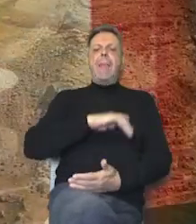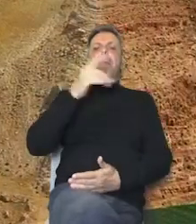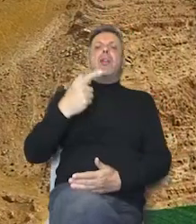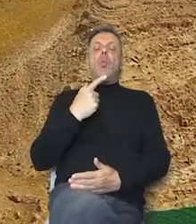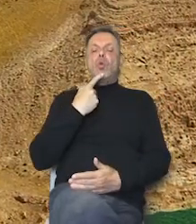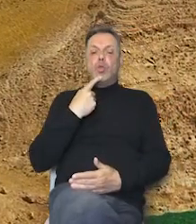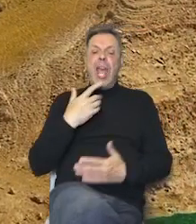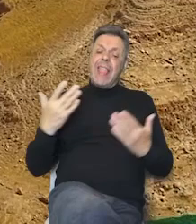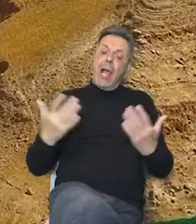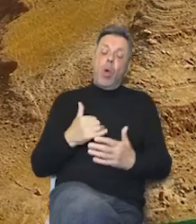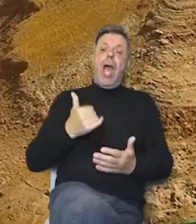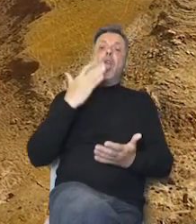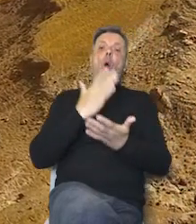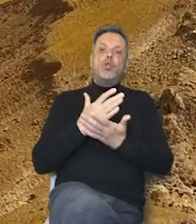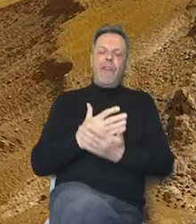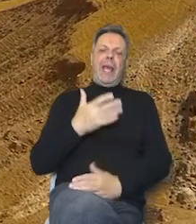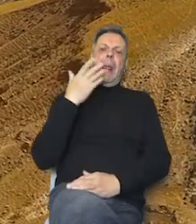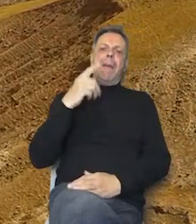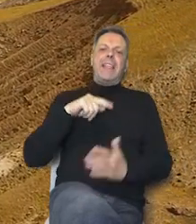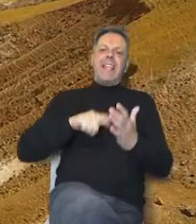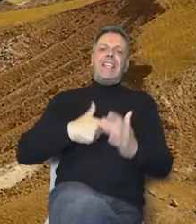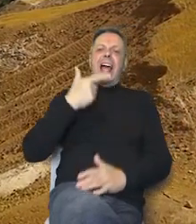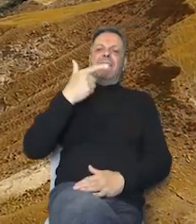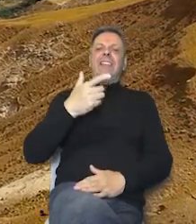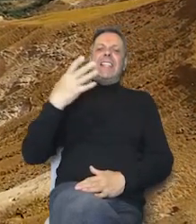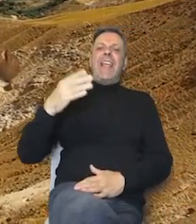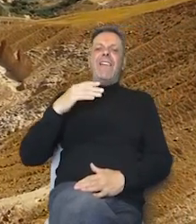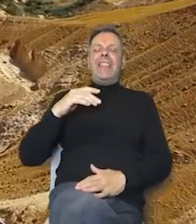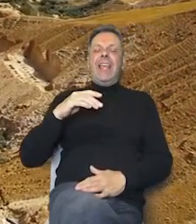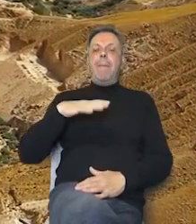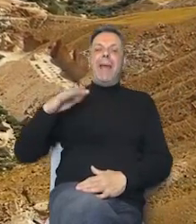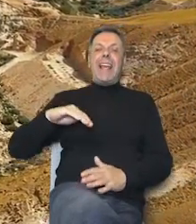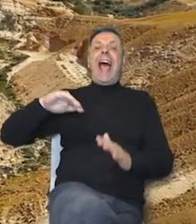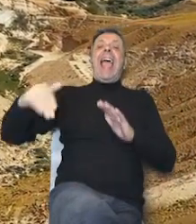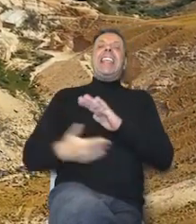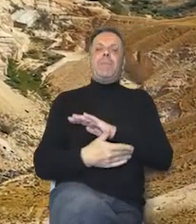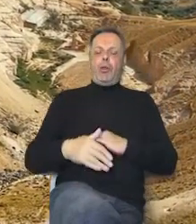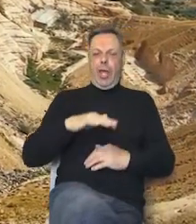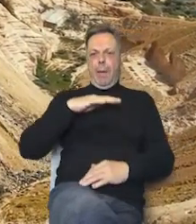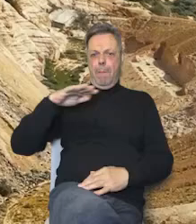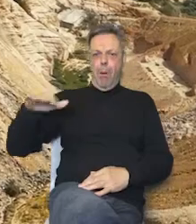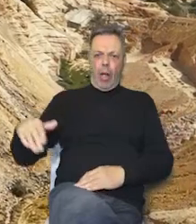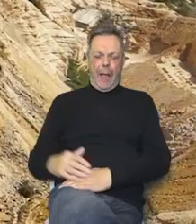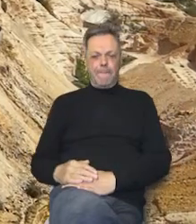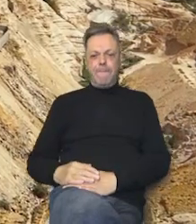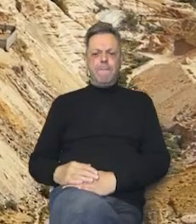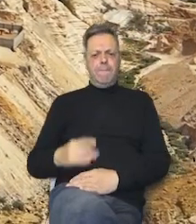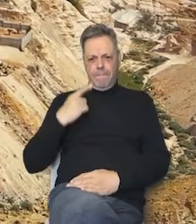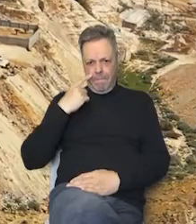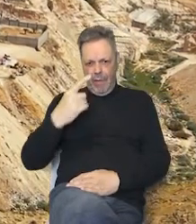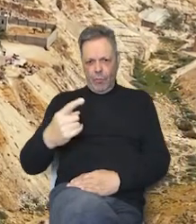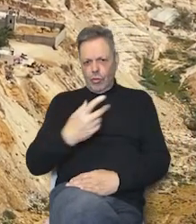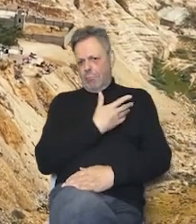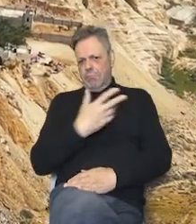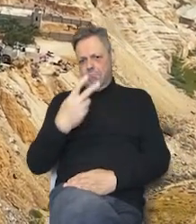iskušenja, koja je još uvijek na 50,29 metara ispod razine mora. Sve vrijeme se pruža veličanstven